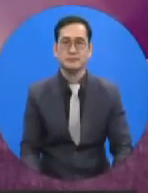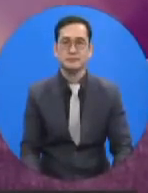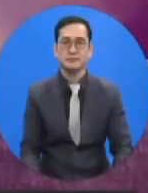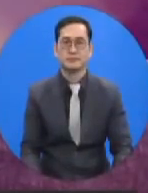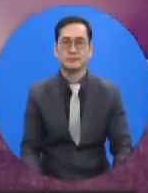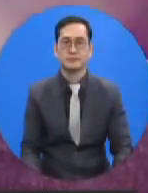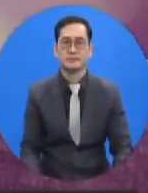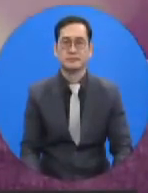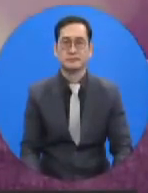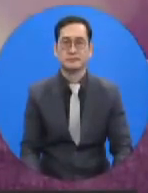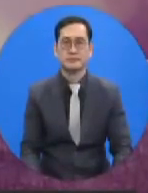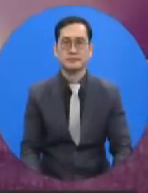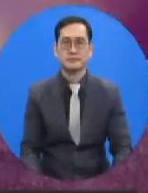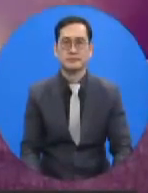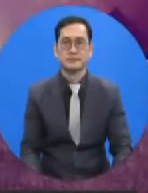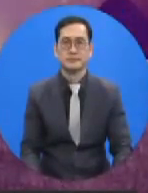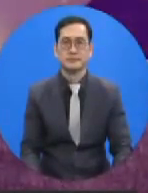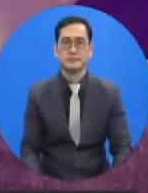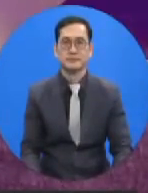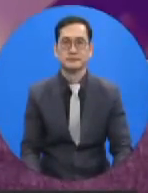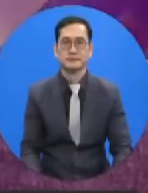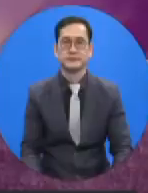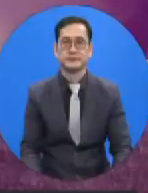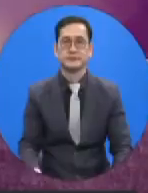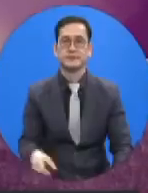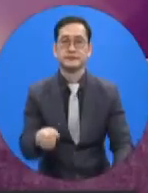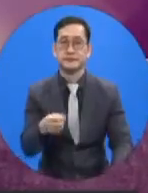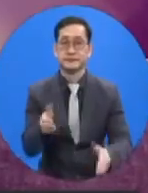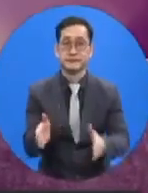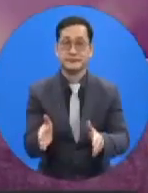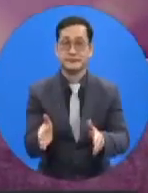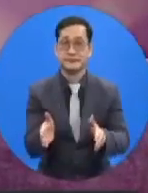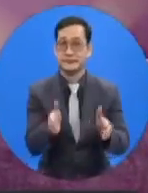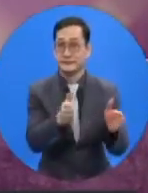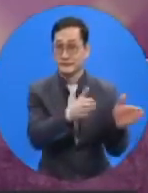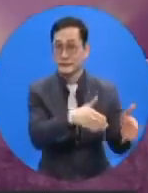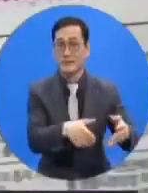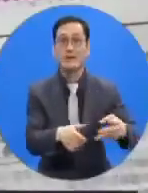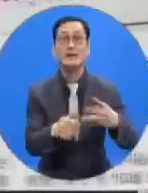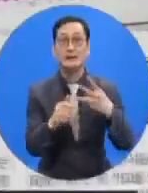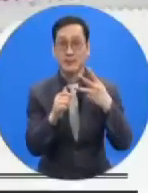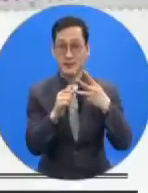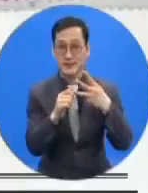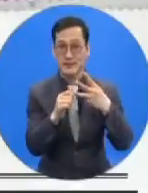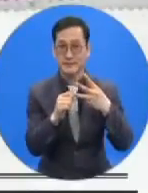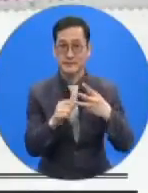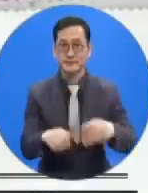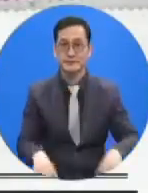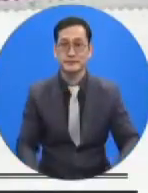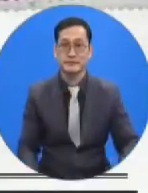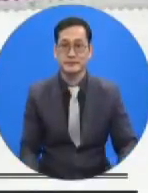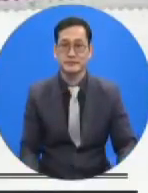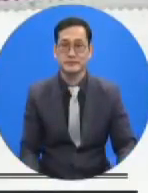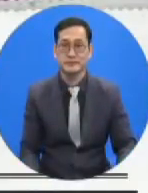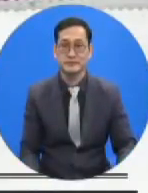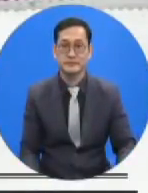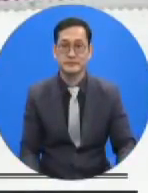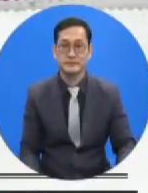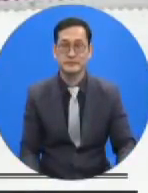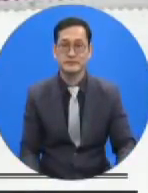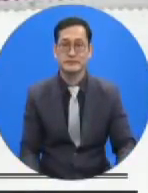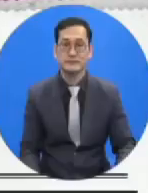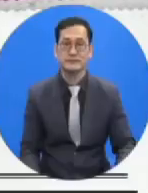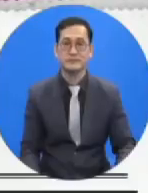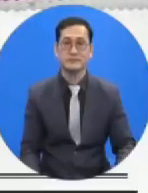뉴스들이 많네요. 재점화된 것만큼은 좀 분명해 보이군요. 이번에는 저희가 준비한 세 번째 이슈입니다. 줄 있는 시험과 만나. 이게